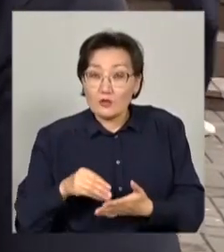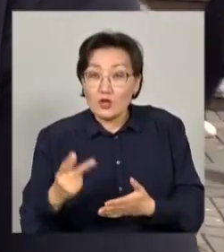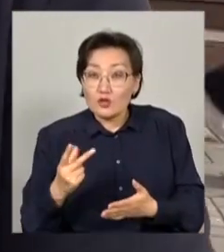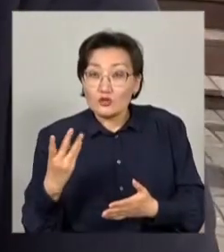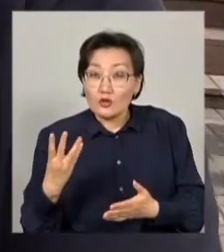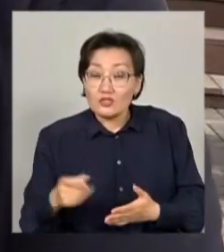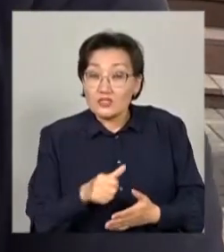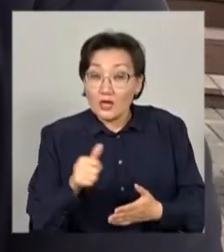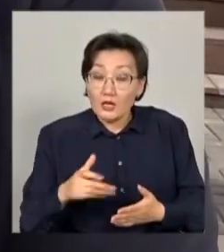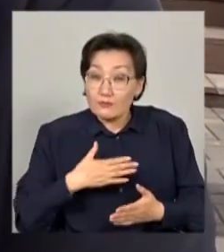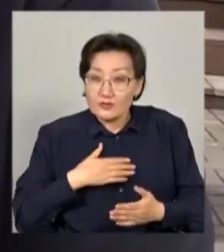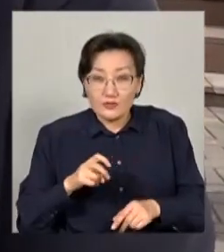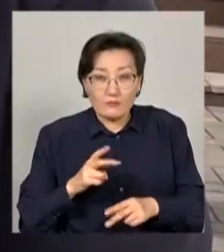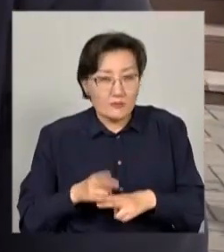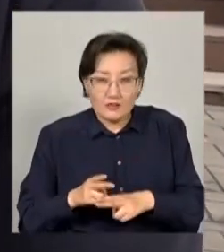мазаламайды.